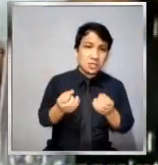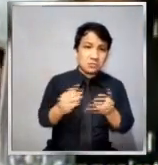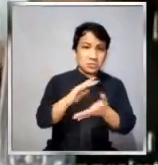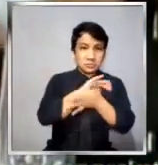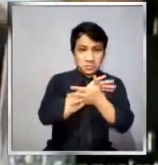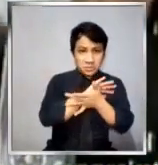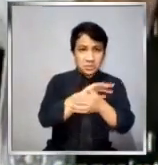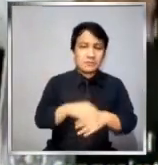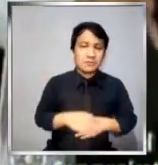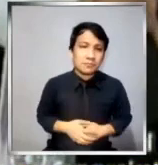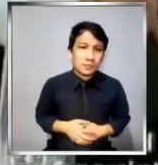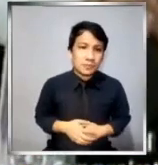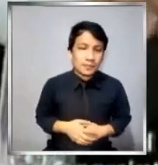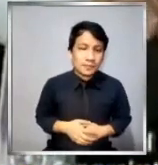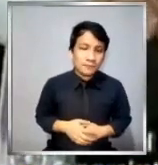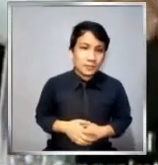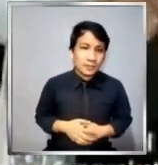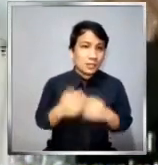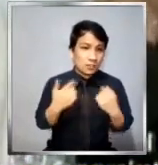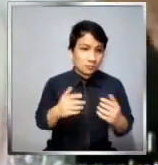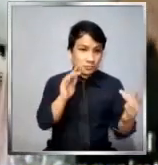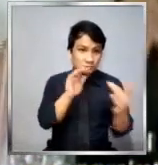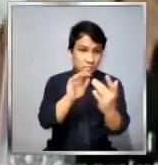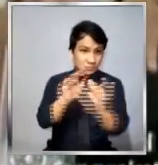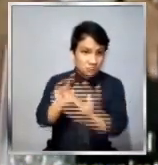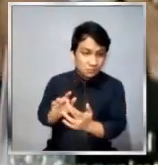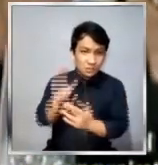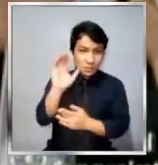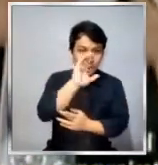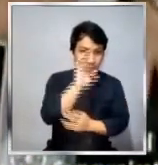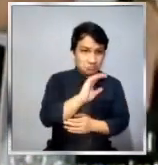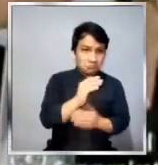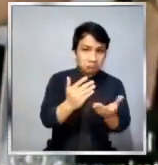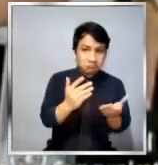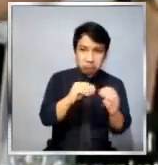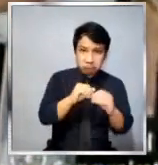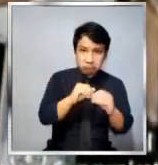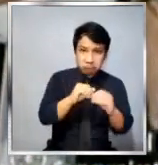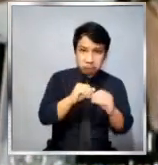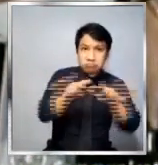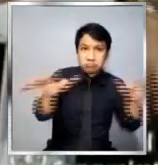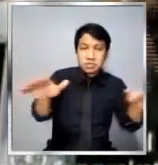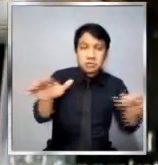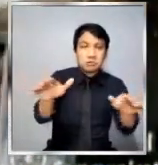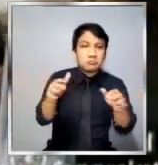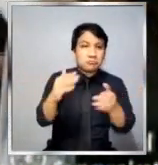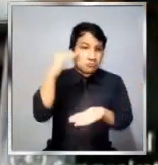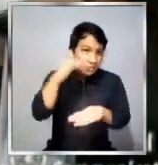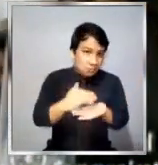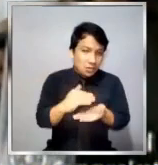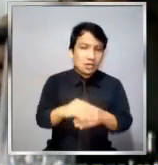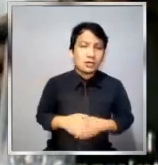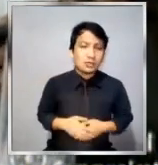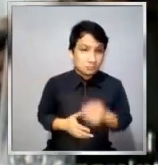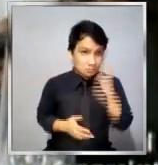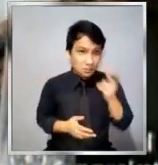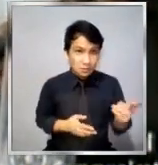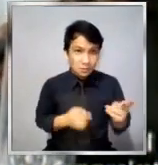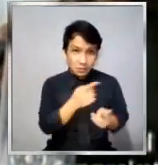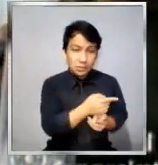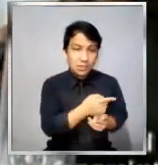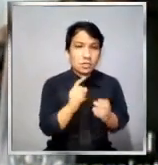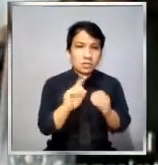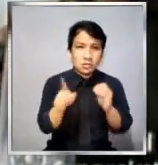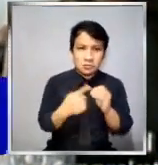contact rate, transmission rate, at kaya naman po makikita natin ay halos yung difference